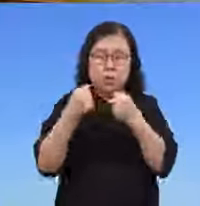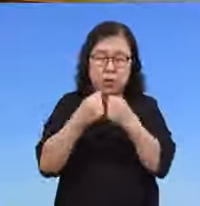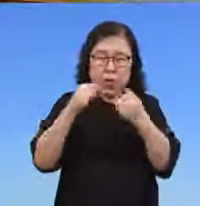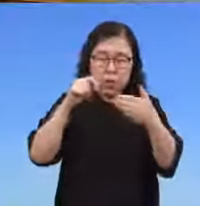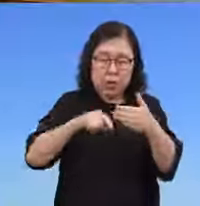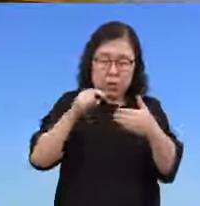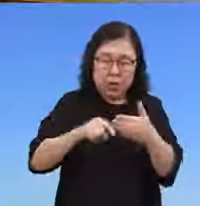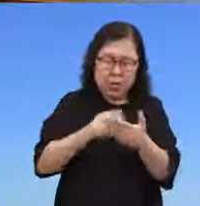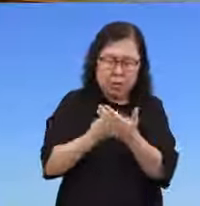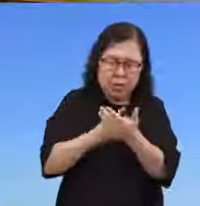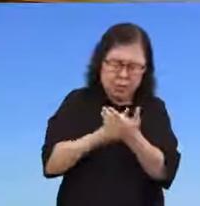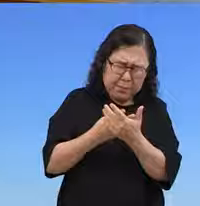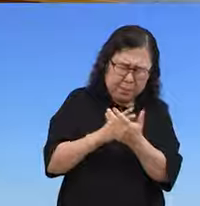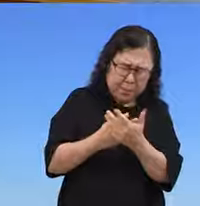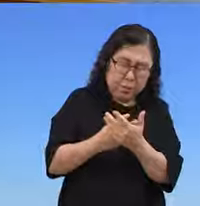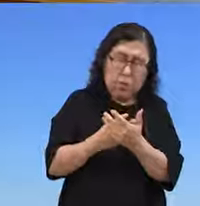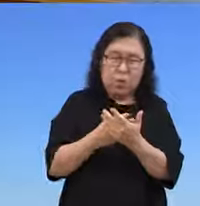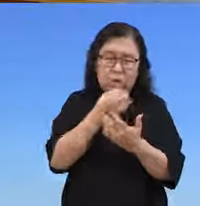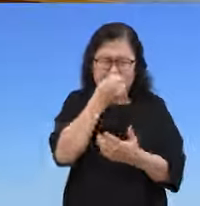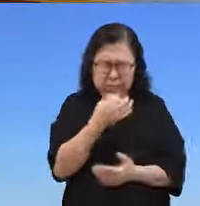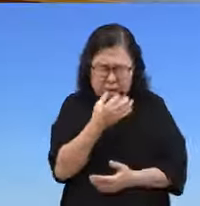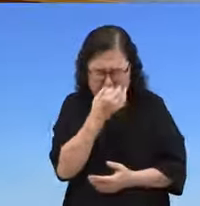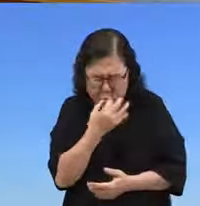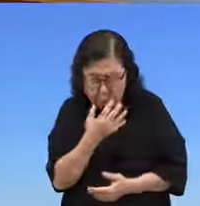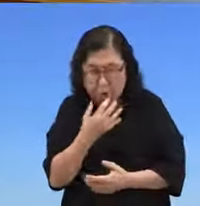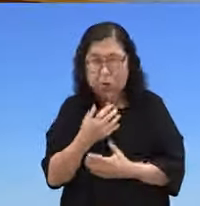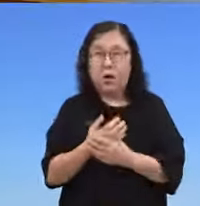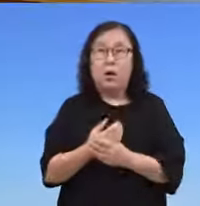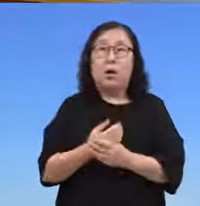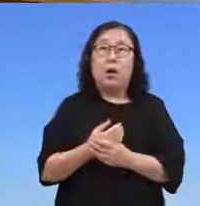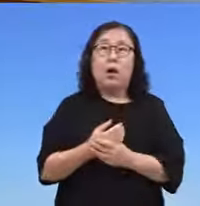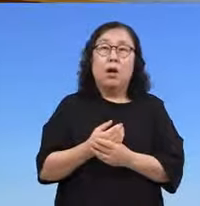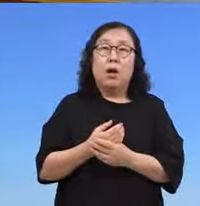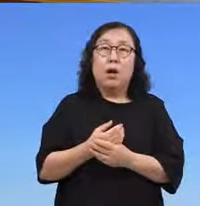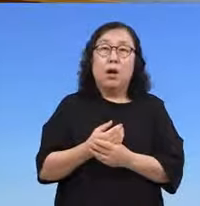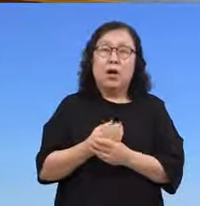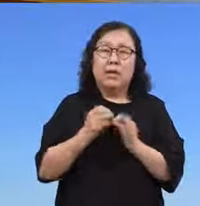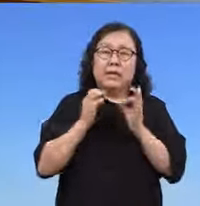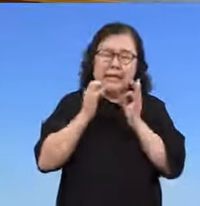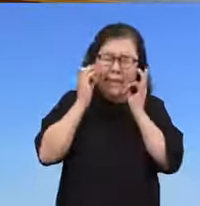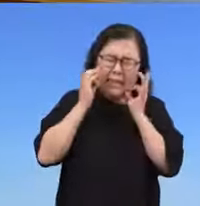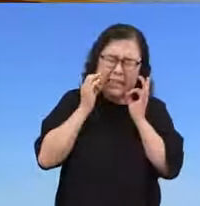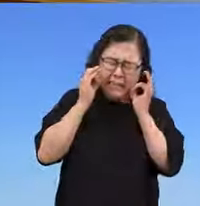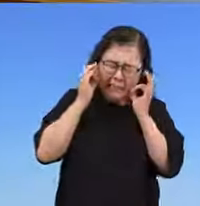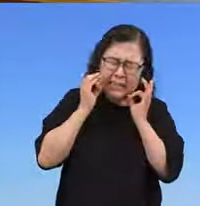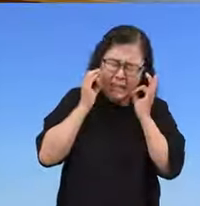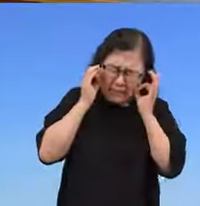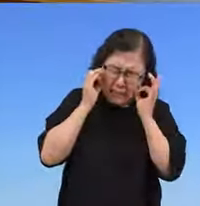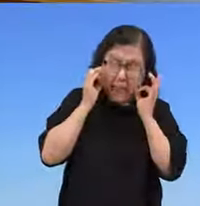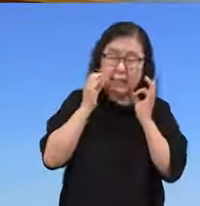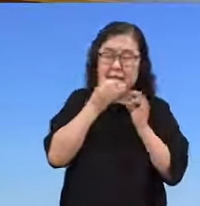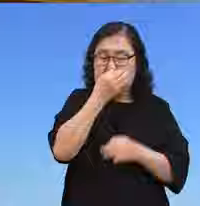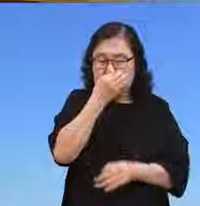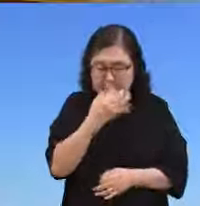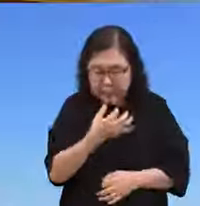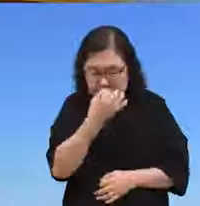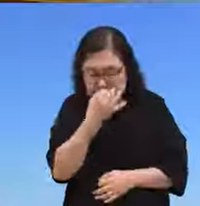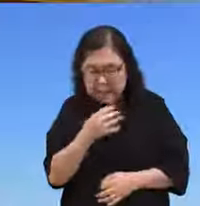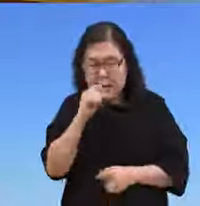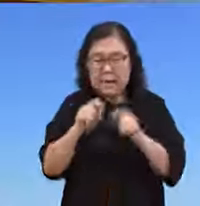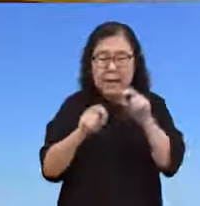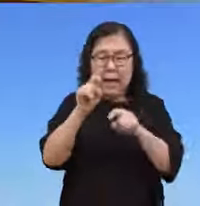그 투쟁하는 과정에서 몸부림치고 허우적거리고 바둥거리면서 그렇게 힘겹게 나아가는 삶이